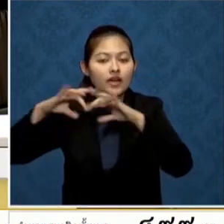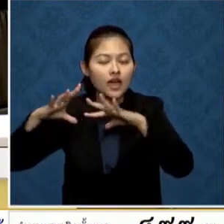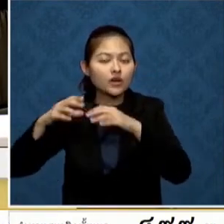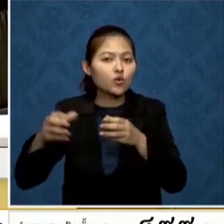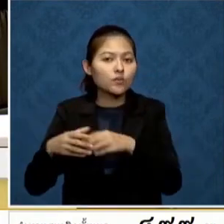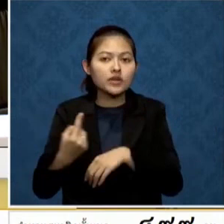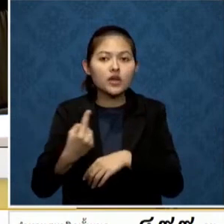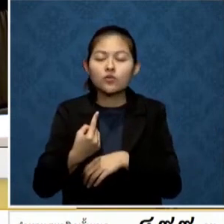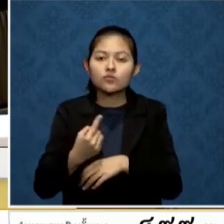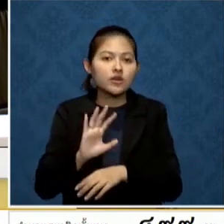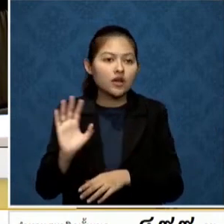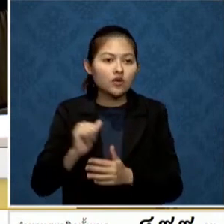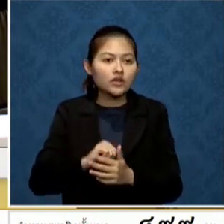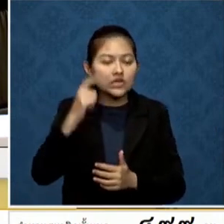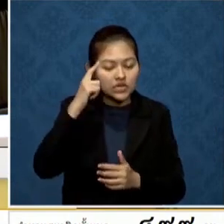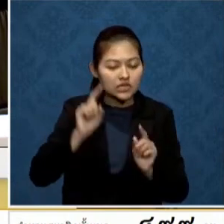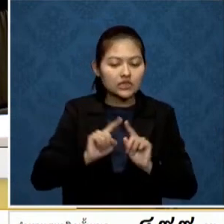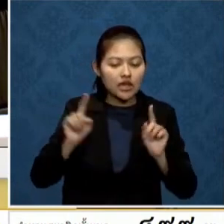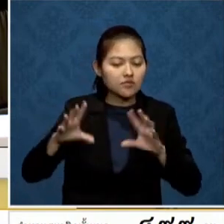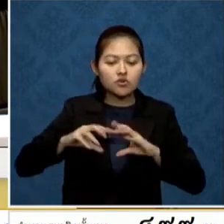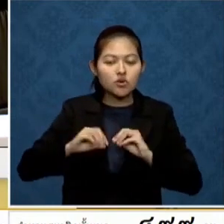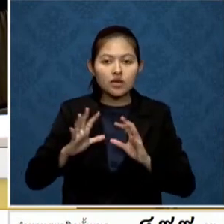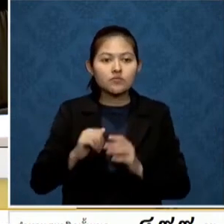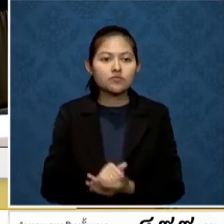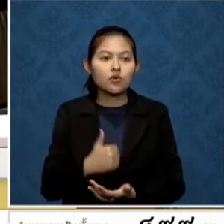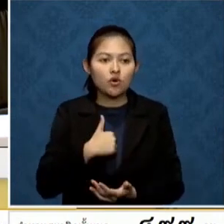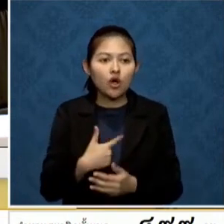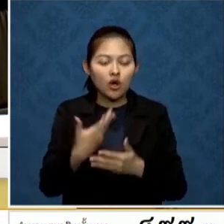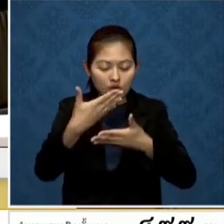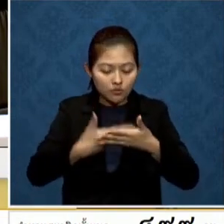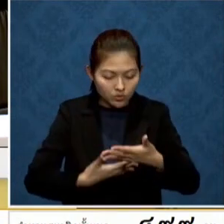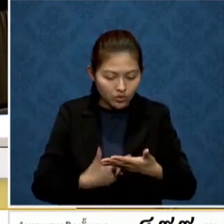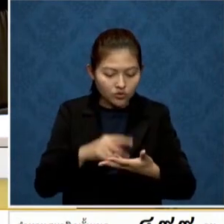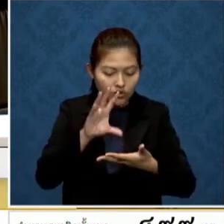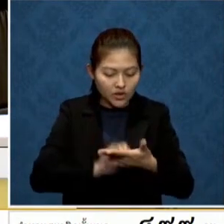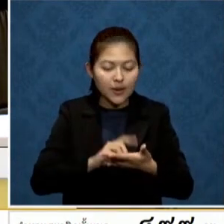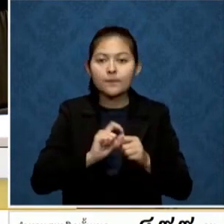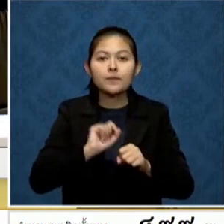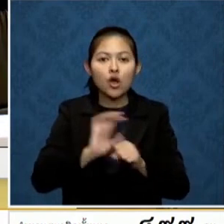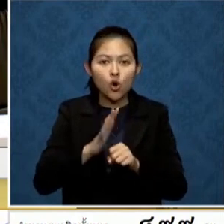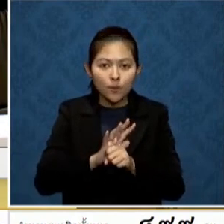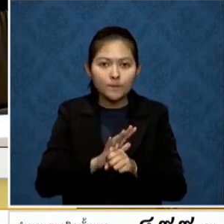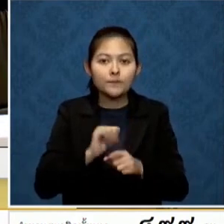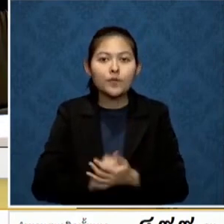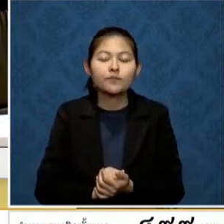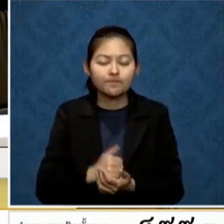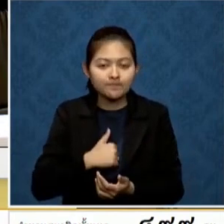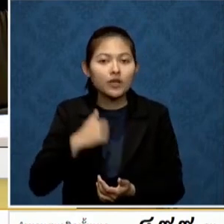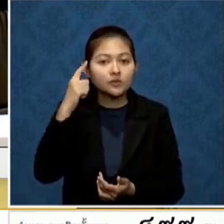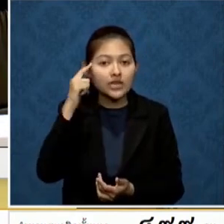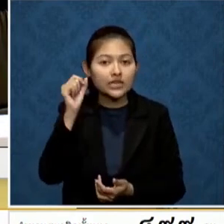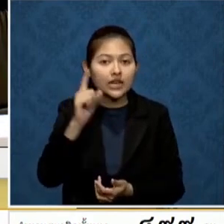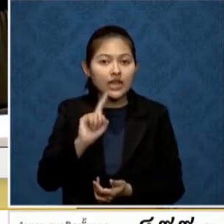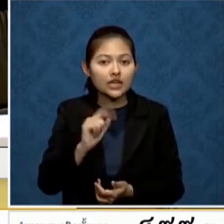หลายท่านที่ในพูดไม่เห็นด้วยในบางประเด็นซึ่งผมเองอาจจะจดไม่ครบถ้วนนะครับซึ่งก็เข้าใจดีว่าสิ่งที่เพื่อน